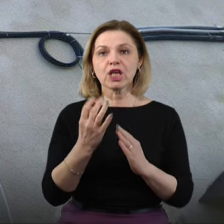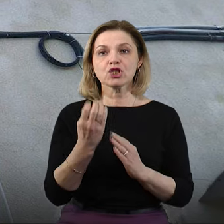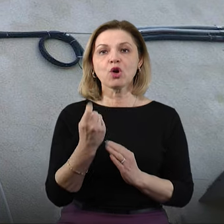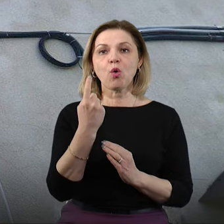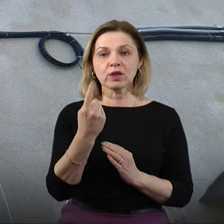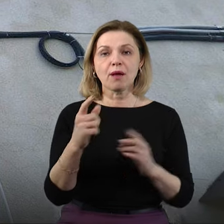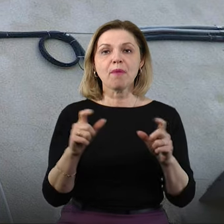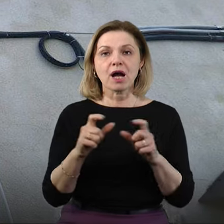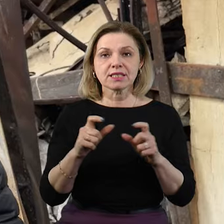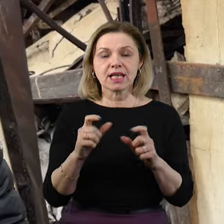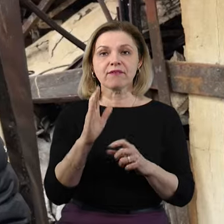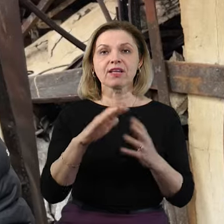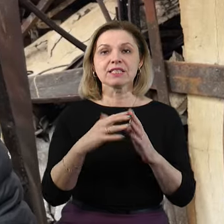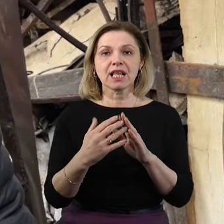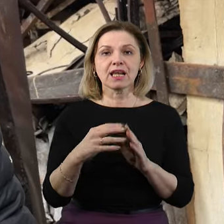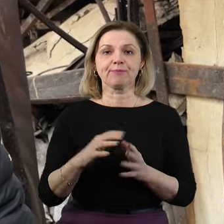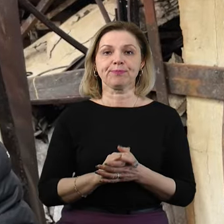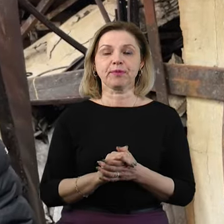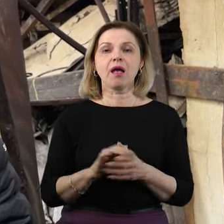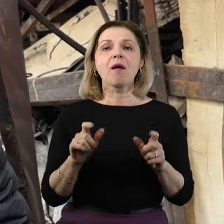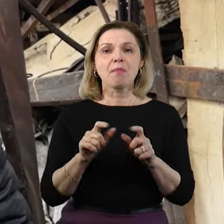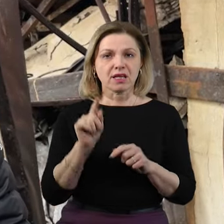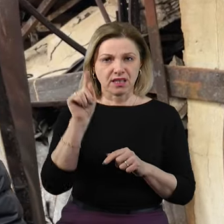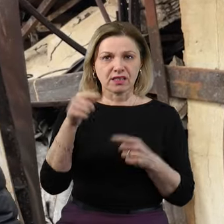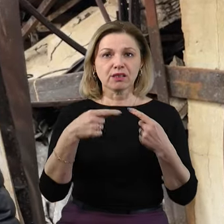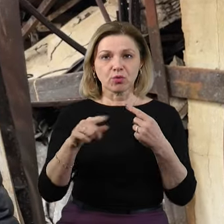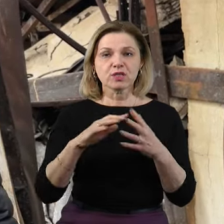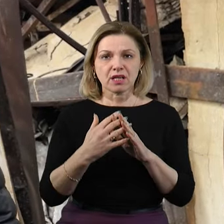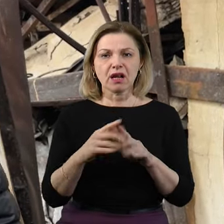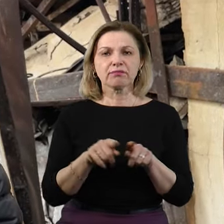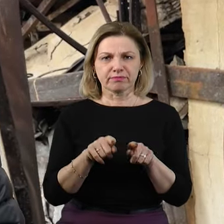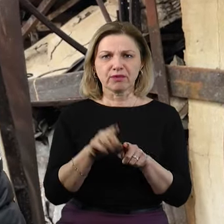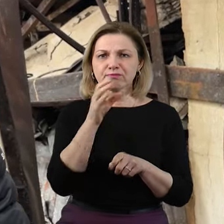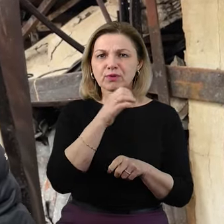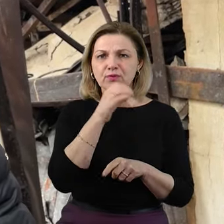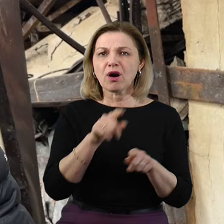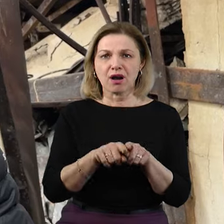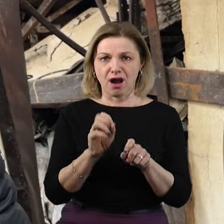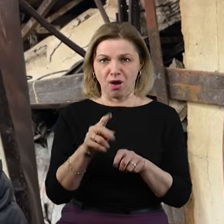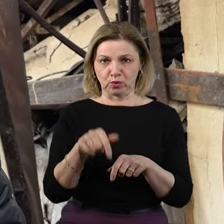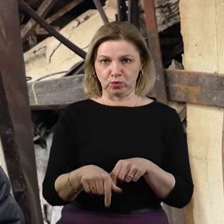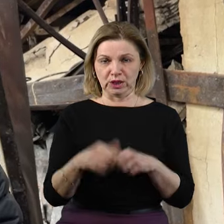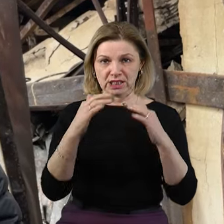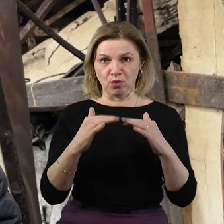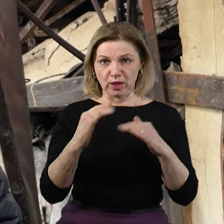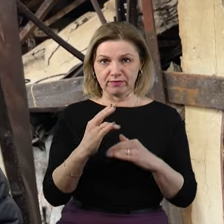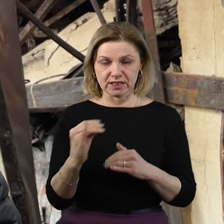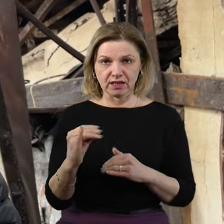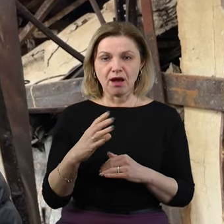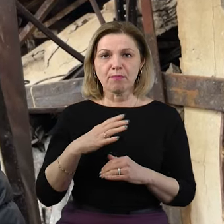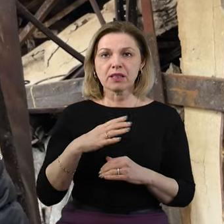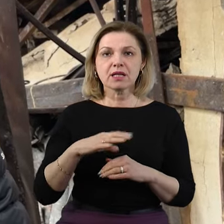рідній новопетрівці магазин був там теж розграбований як і тута було